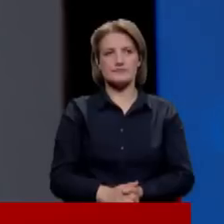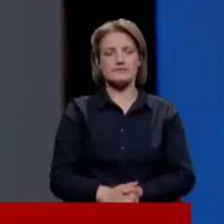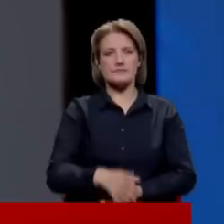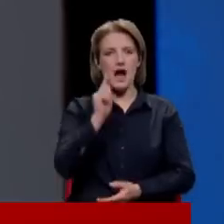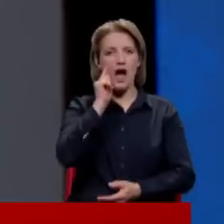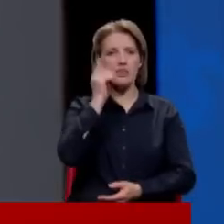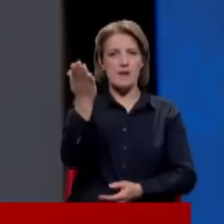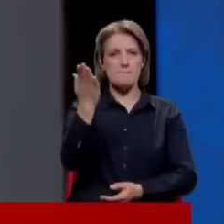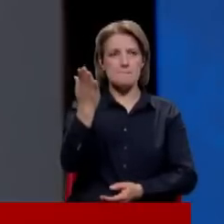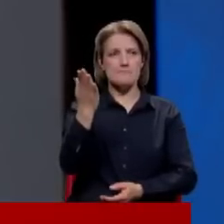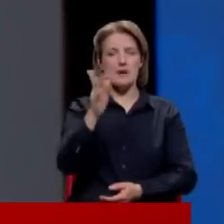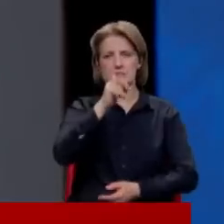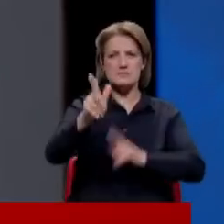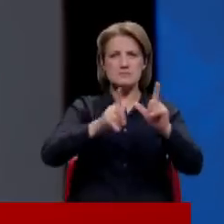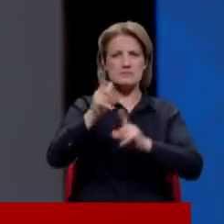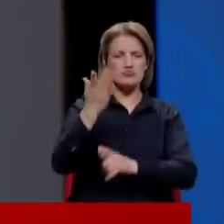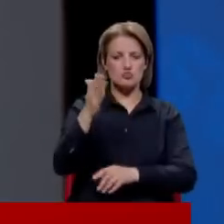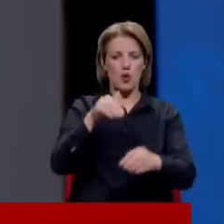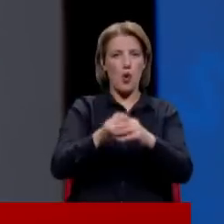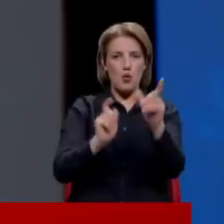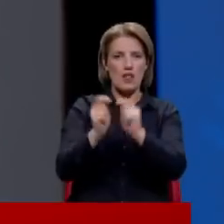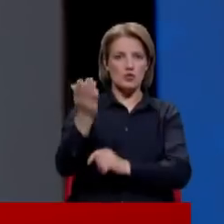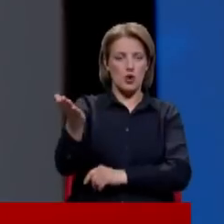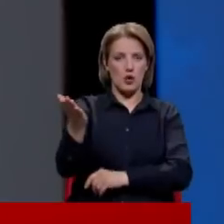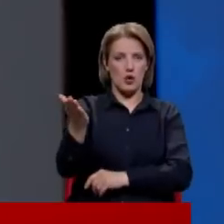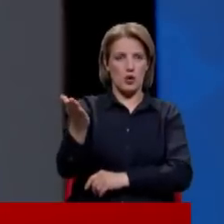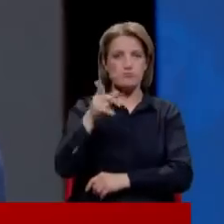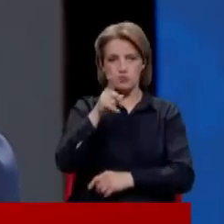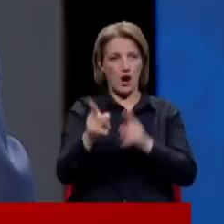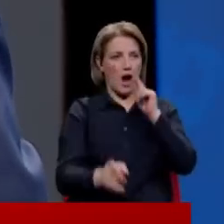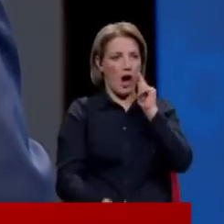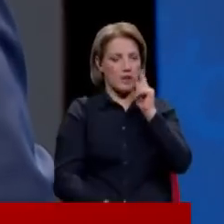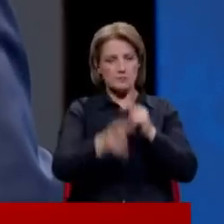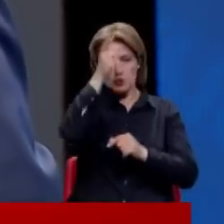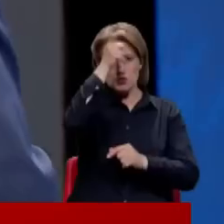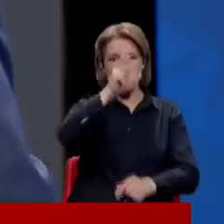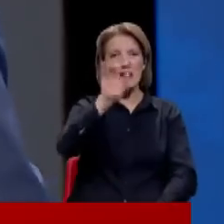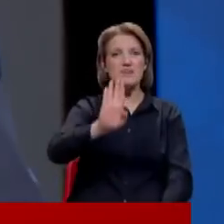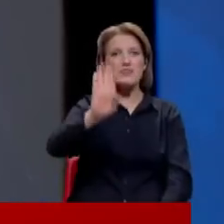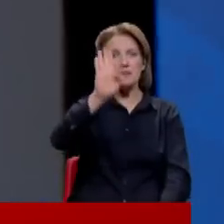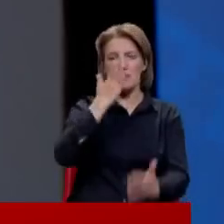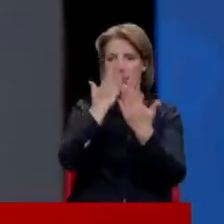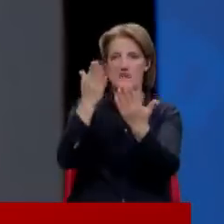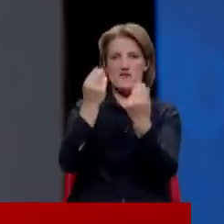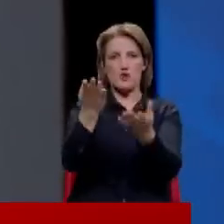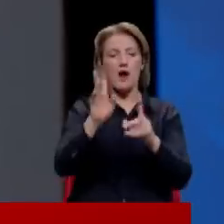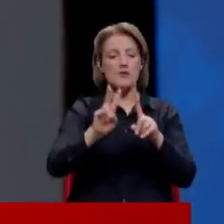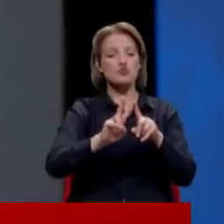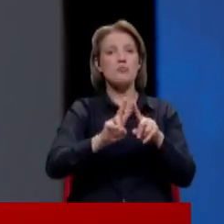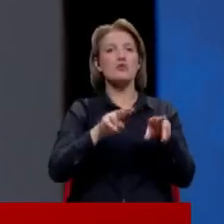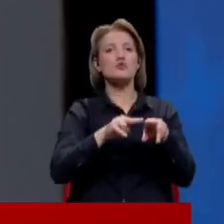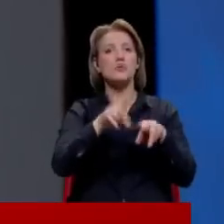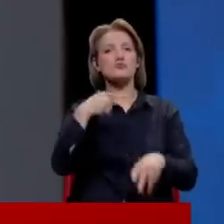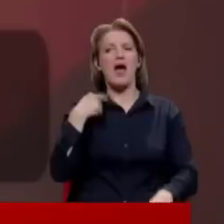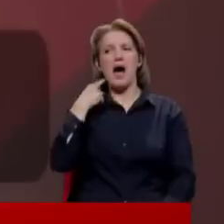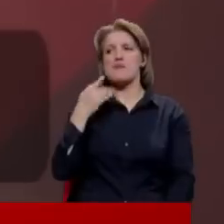Adam fiyak ciyak ediyor, oy kullanıyor. Bu adam bir de Türkiye'de demokrasi dersi veriyor. Ama Numan Kurtulmuş, bundan